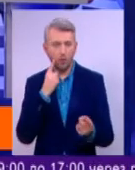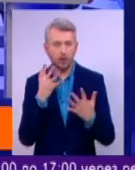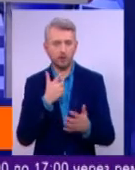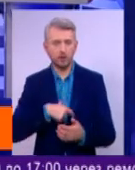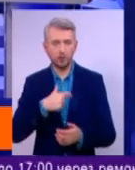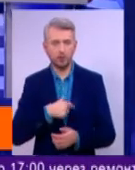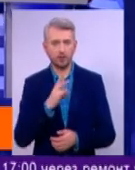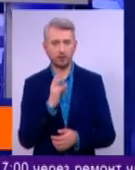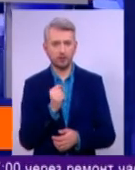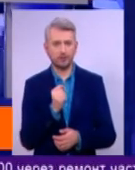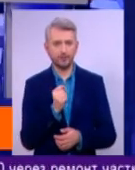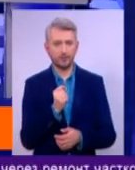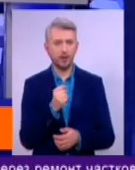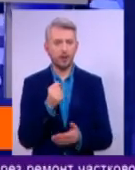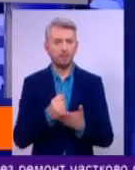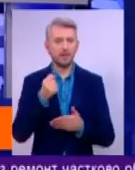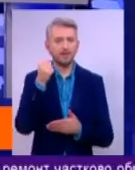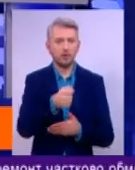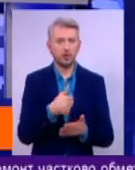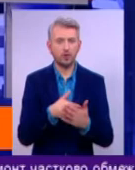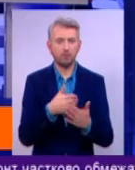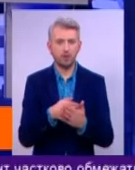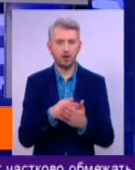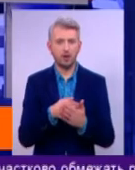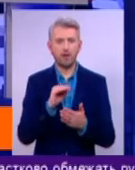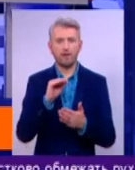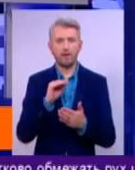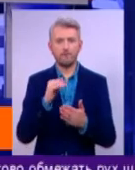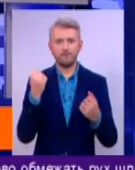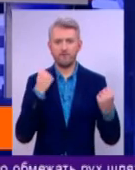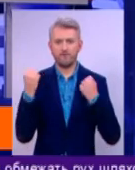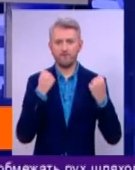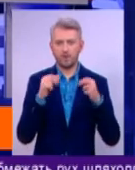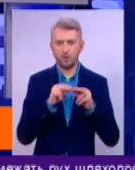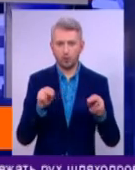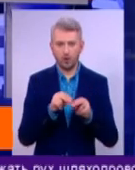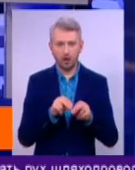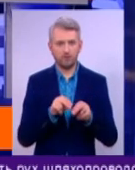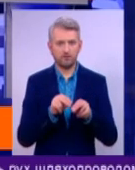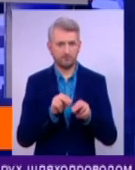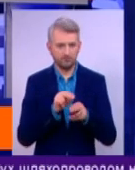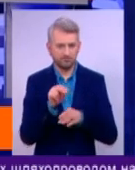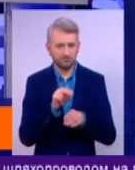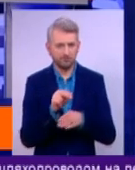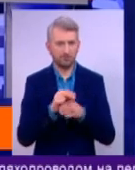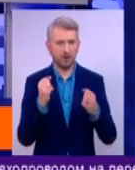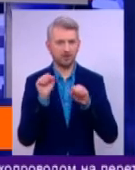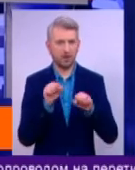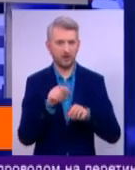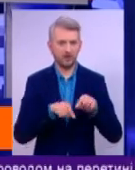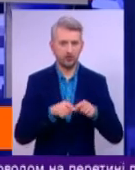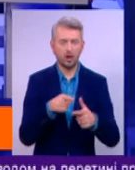на призначають, наприклад, фізрука, захист вітчизни викладають, або